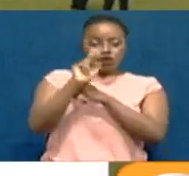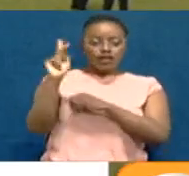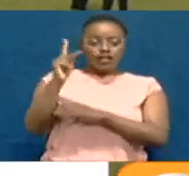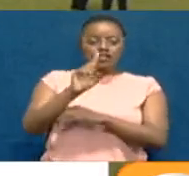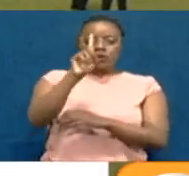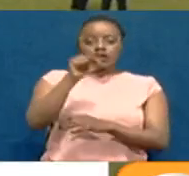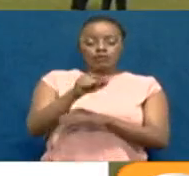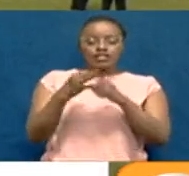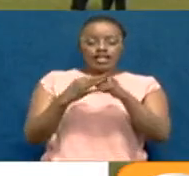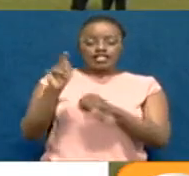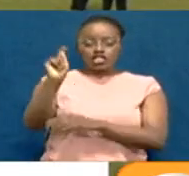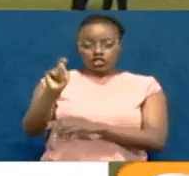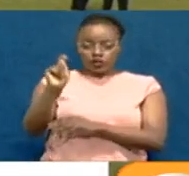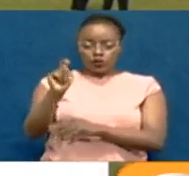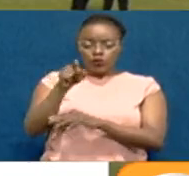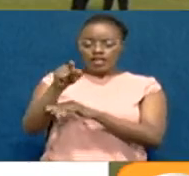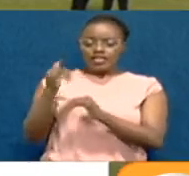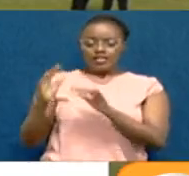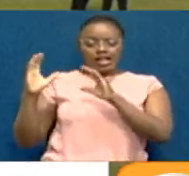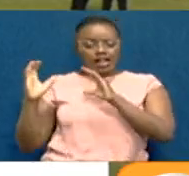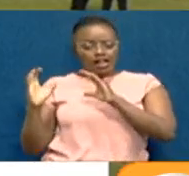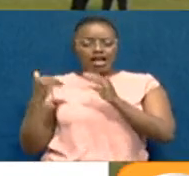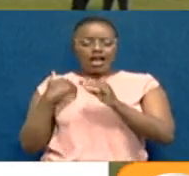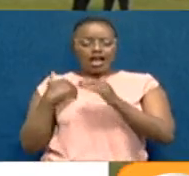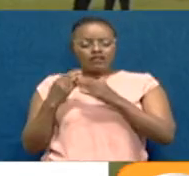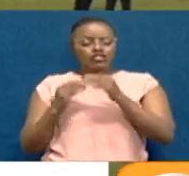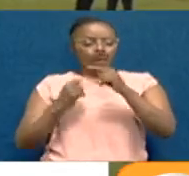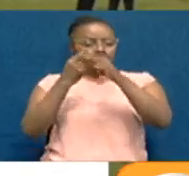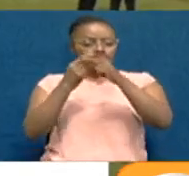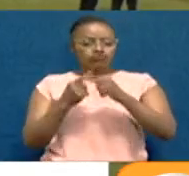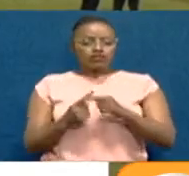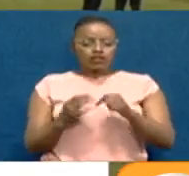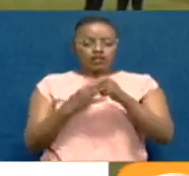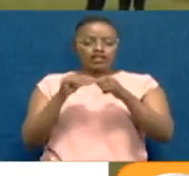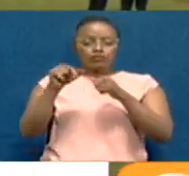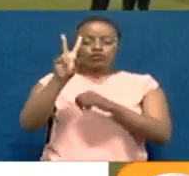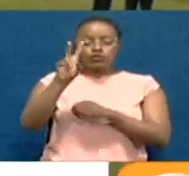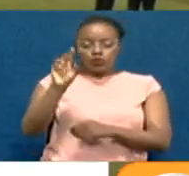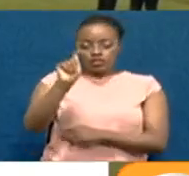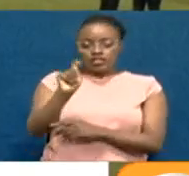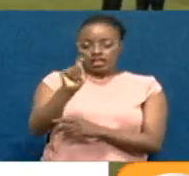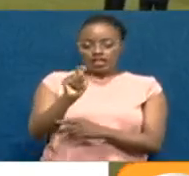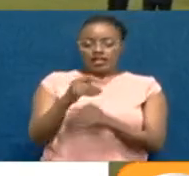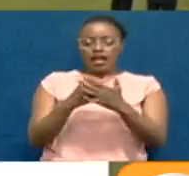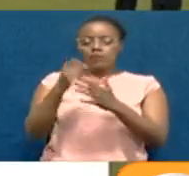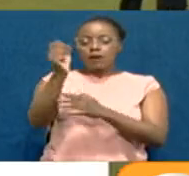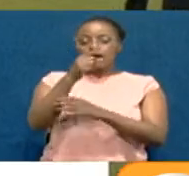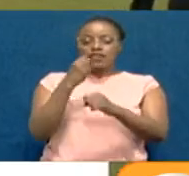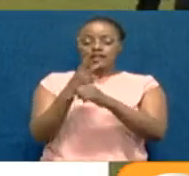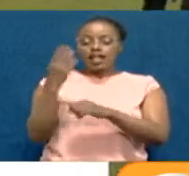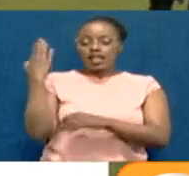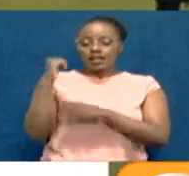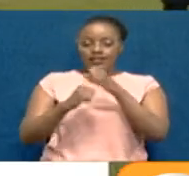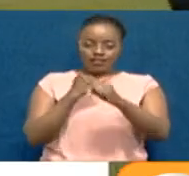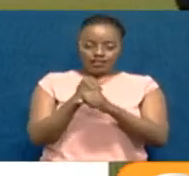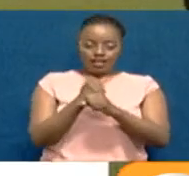trilioni 1.8. Mzigo huo sasa ukigonga shilingi trilioni 8.2 kufikia mwezi Disemba mwaka